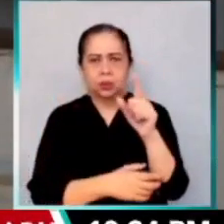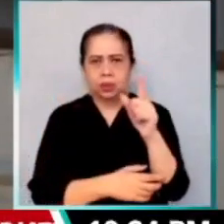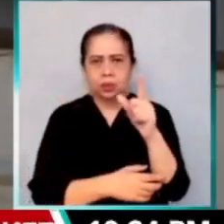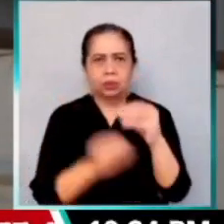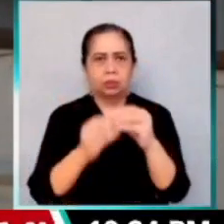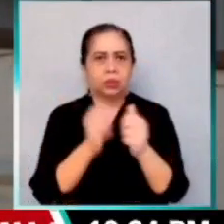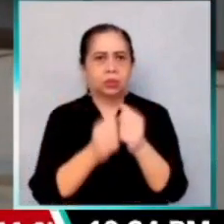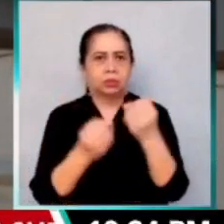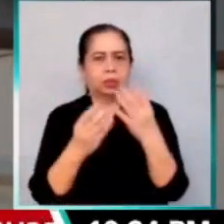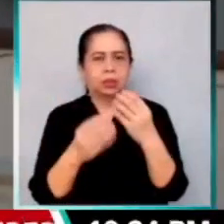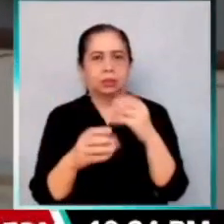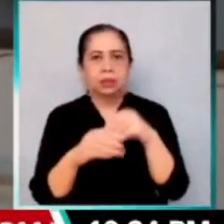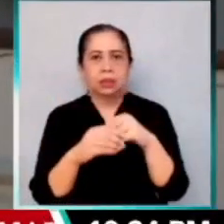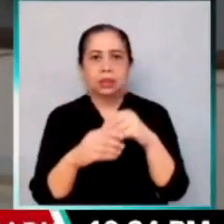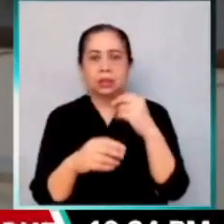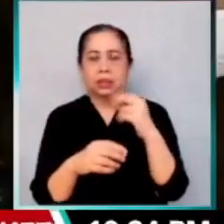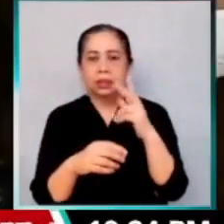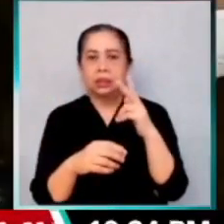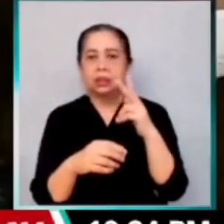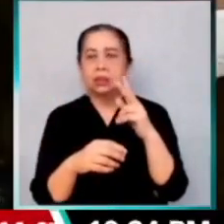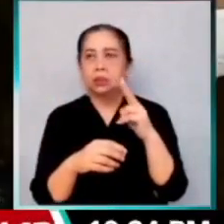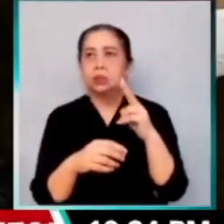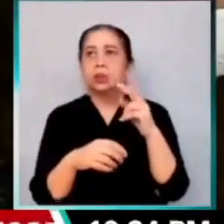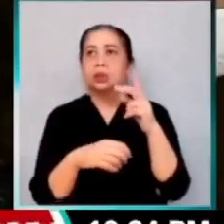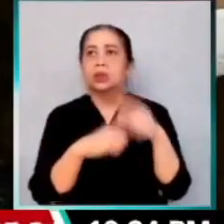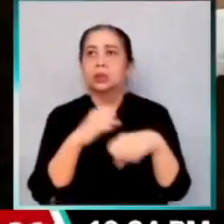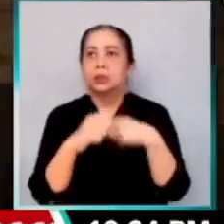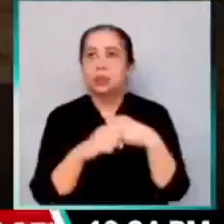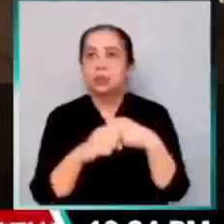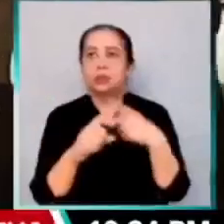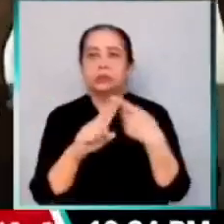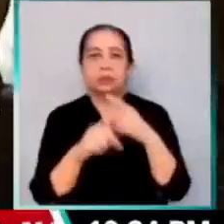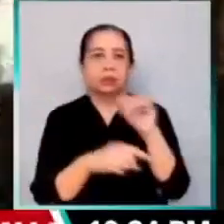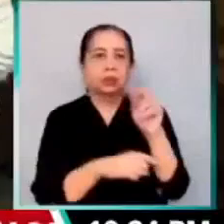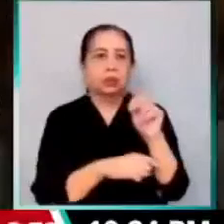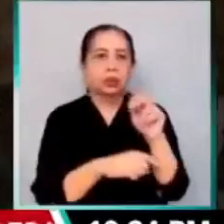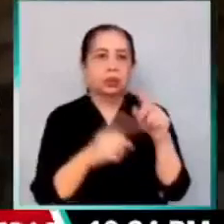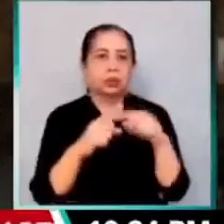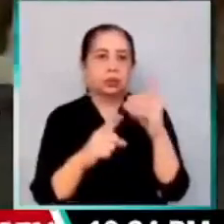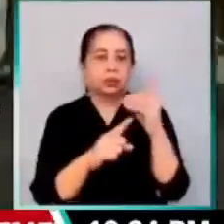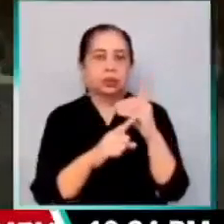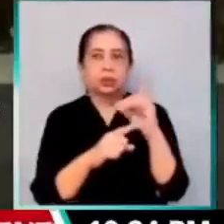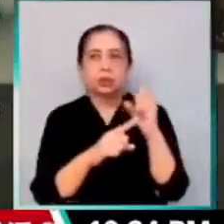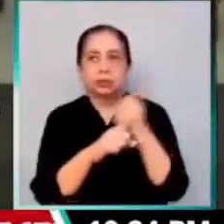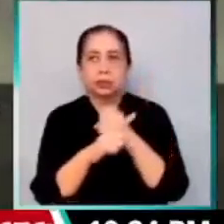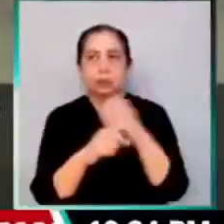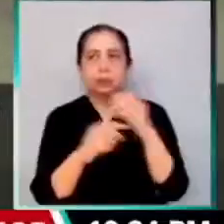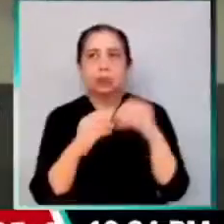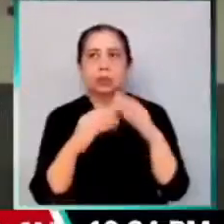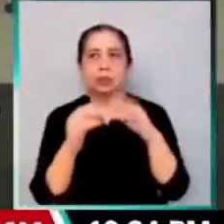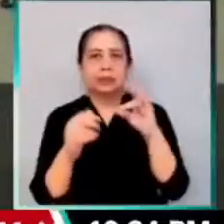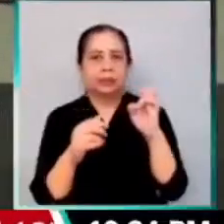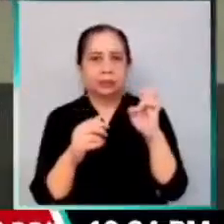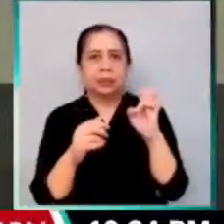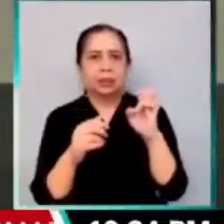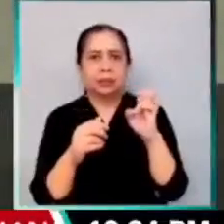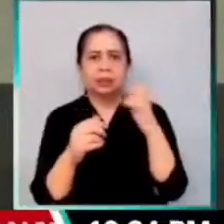loob ng 32 taon. Mula naman Enero hanggang September ngayong taon, mahigit 700 inmates na ang